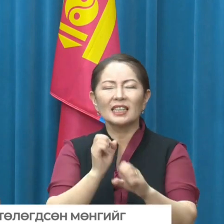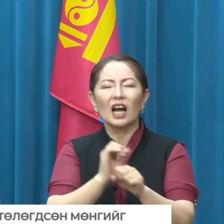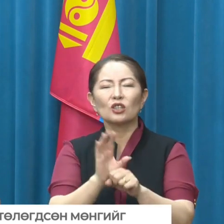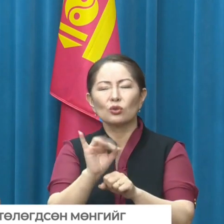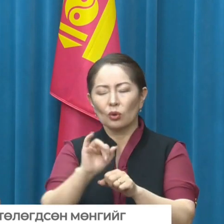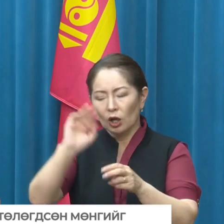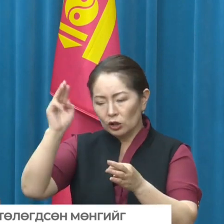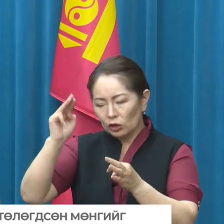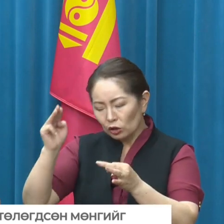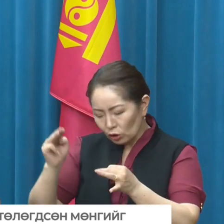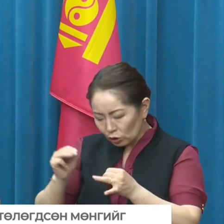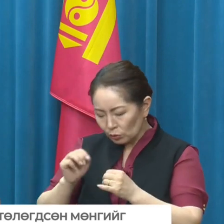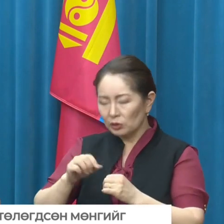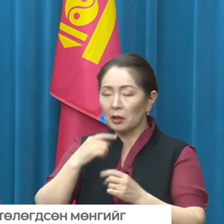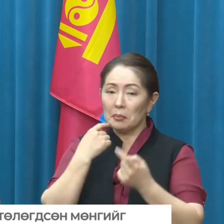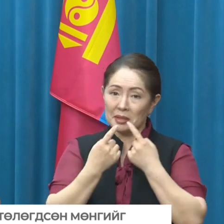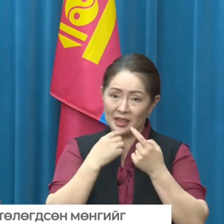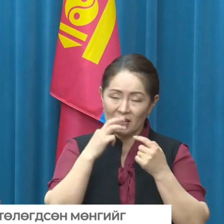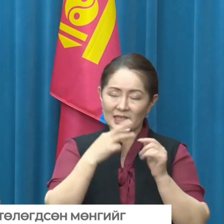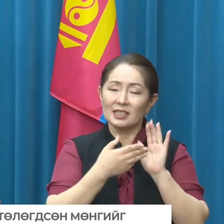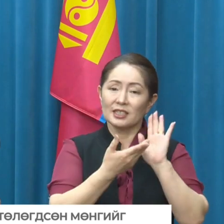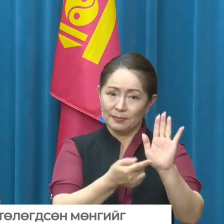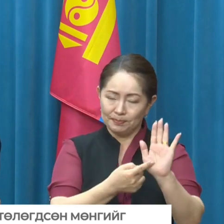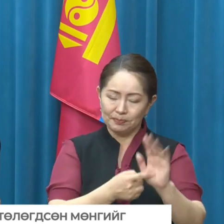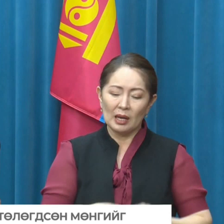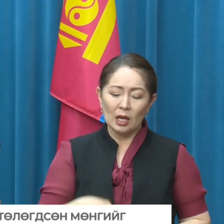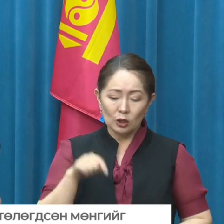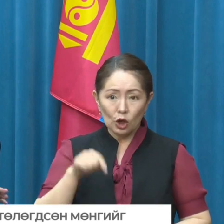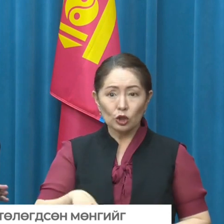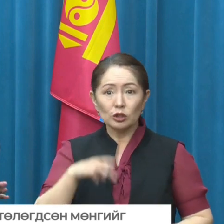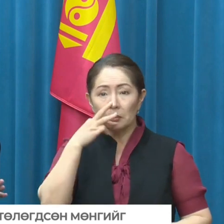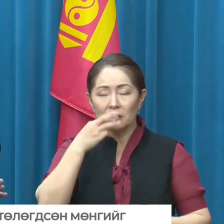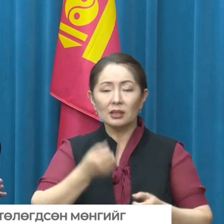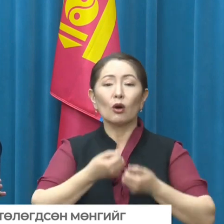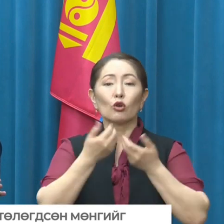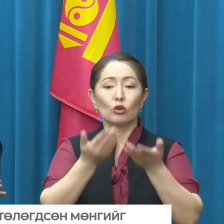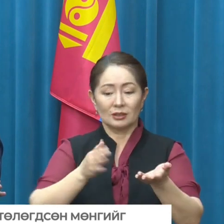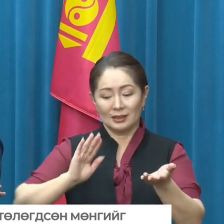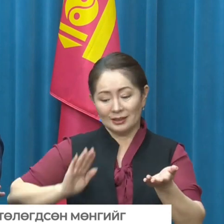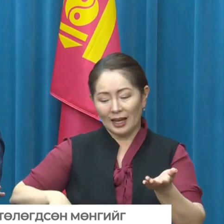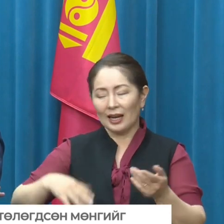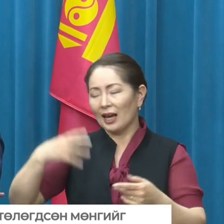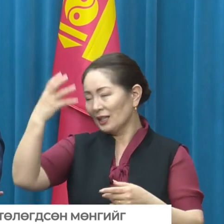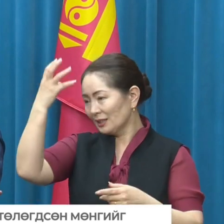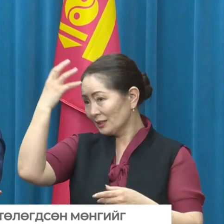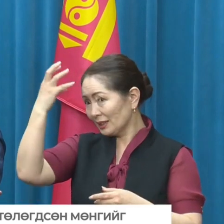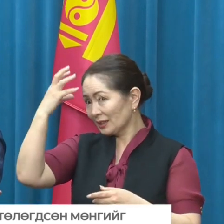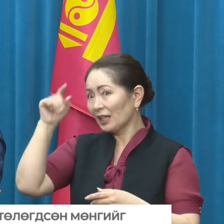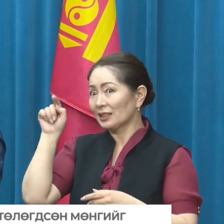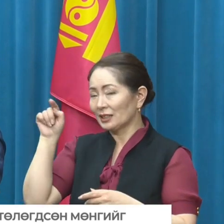тодорхой болгож мэдээллээ. За ингээд өнөөдөр мэдээлсний дараа засгийн газраас